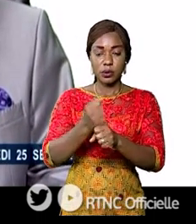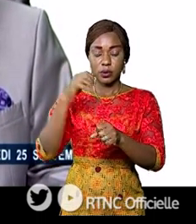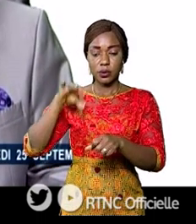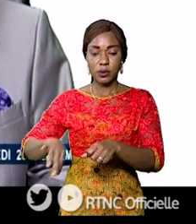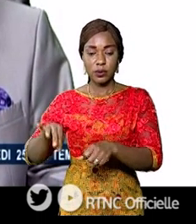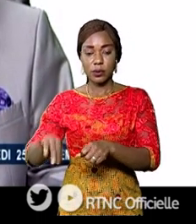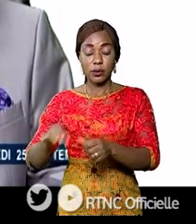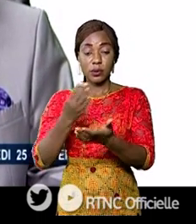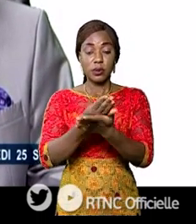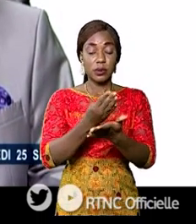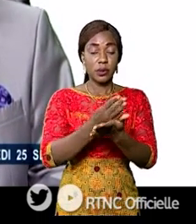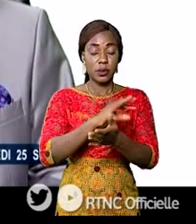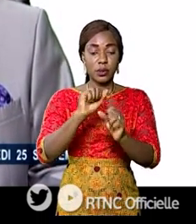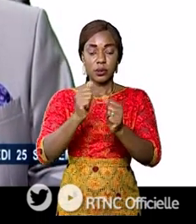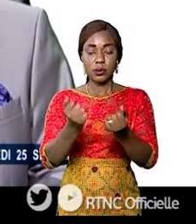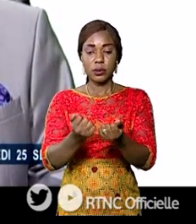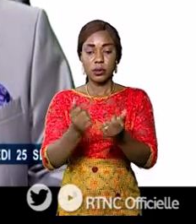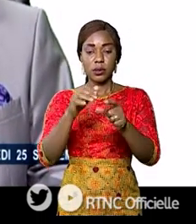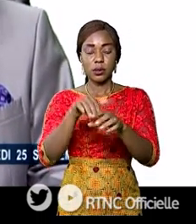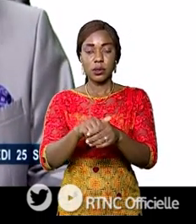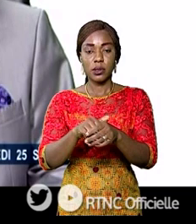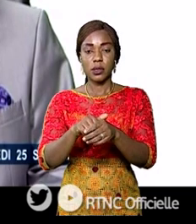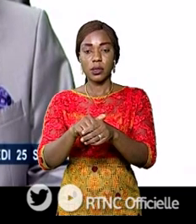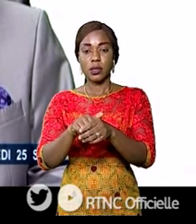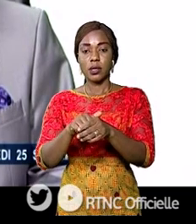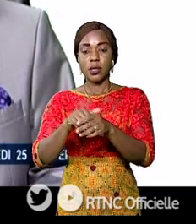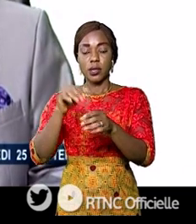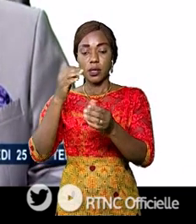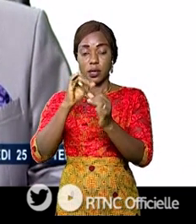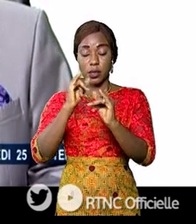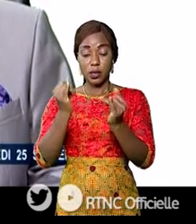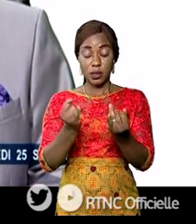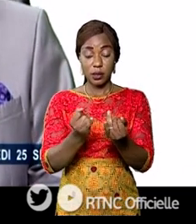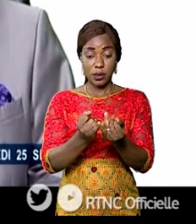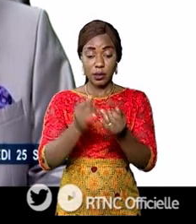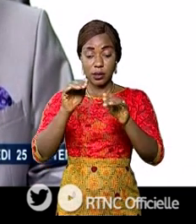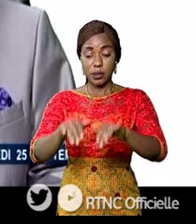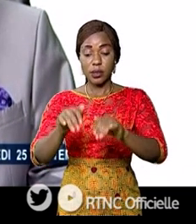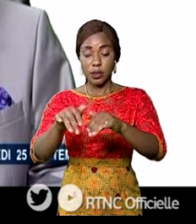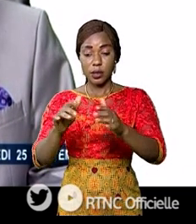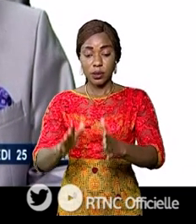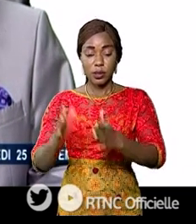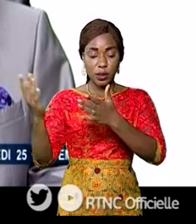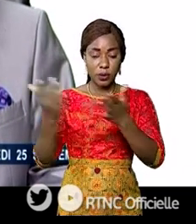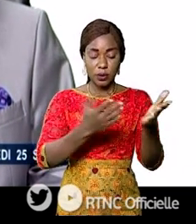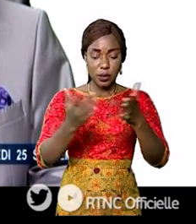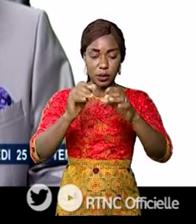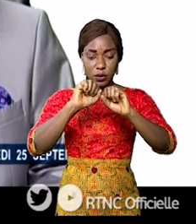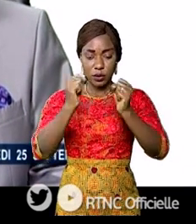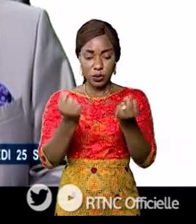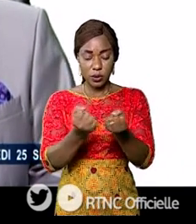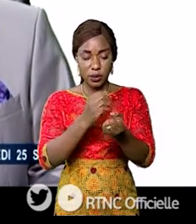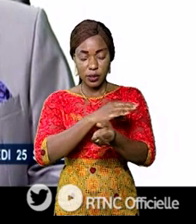d'intérêt économique et social dans le secteur industriel, agricole, commercial, social et